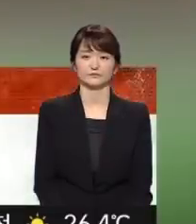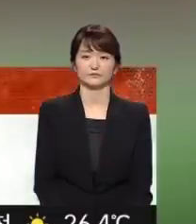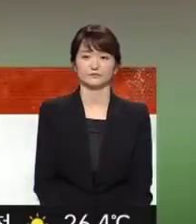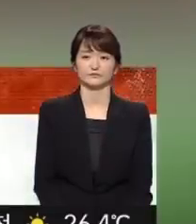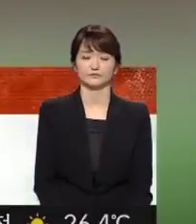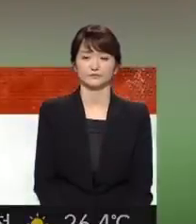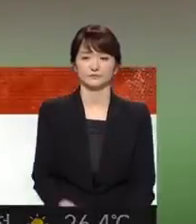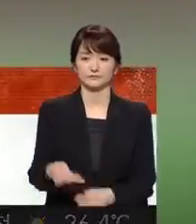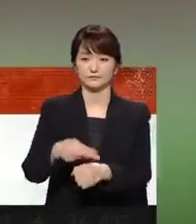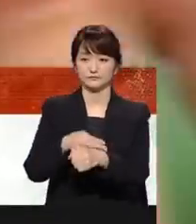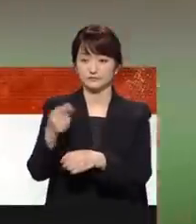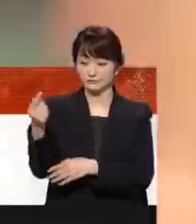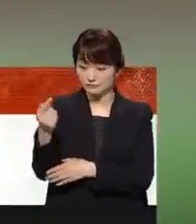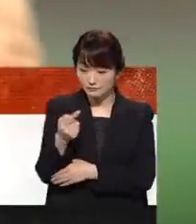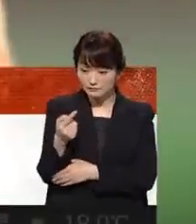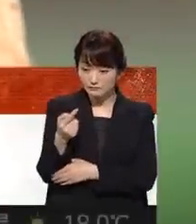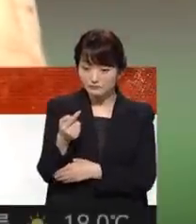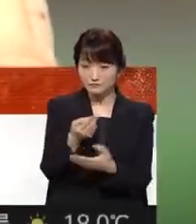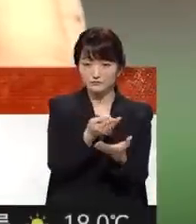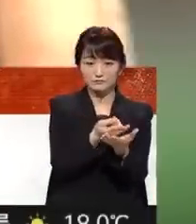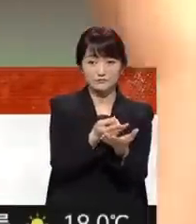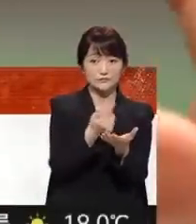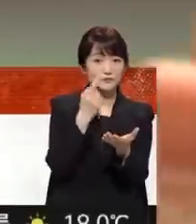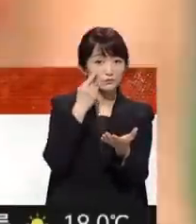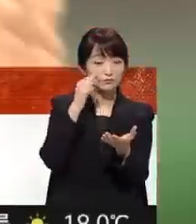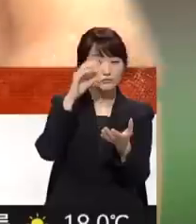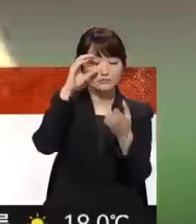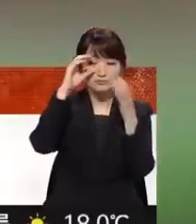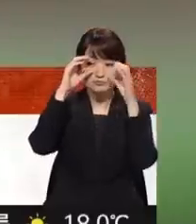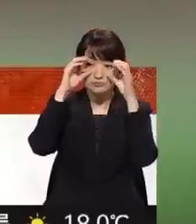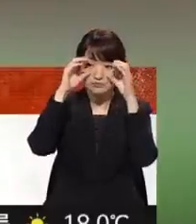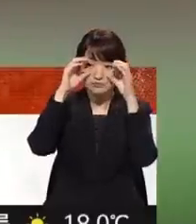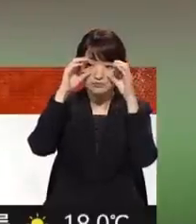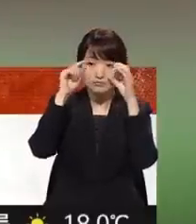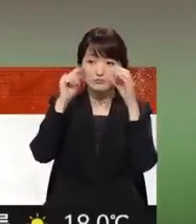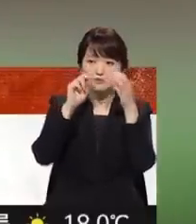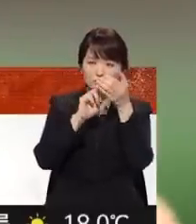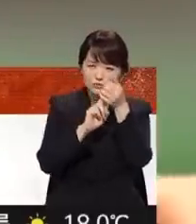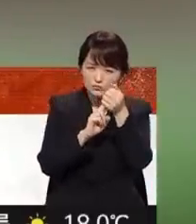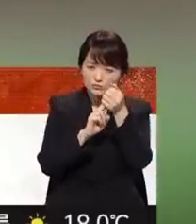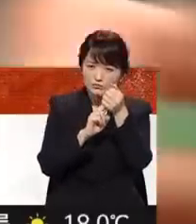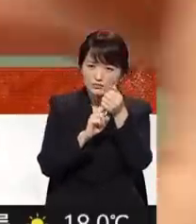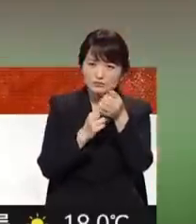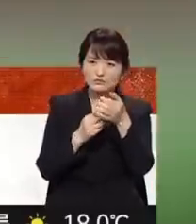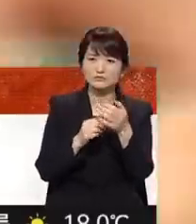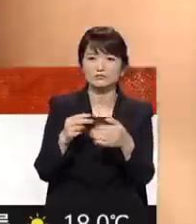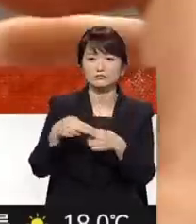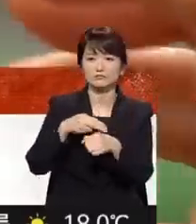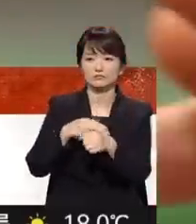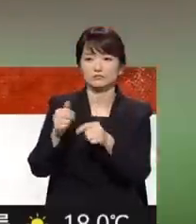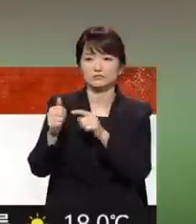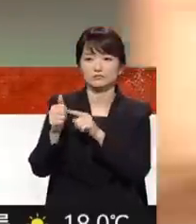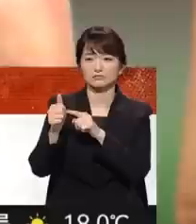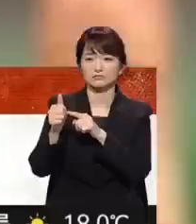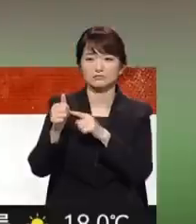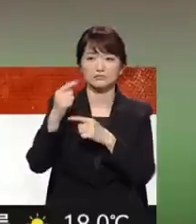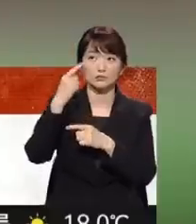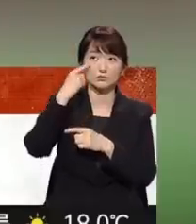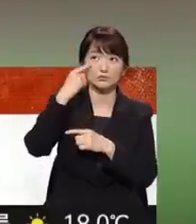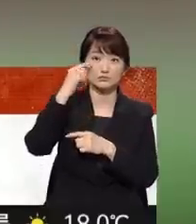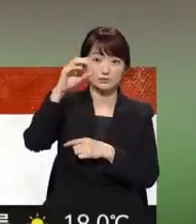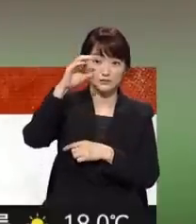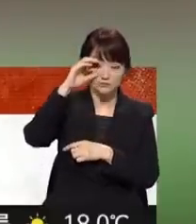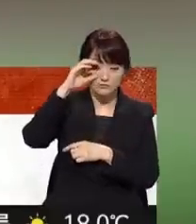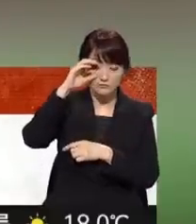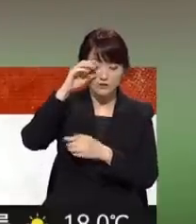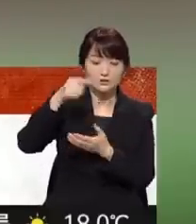의사 들어오자마자 바로 눈에다 그걸 꼈으니까 저는 가린다고 생각을 한 거고 이 의사는 그냥 오른쪽에다 바로 끼고 시술을